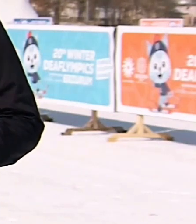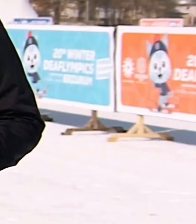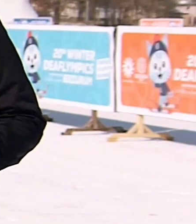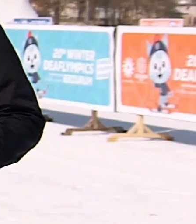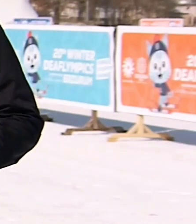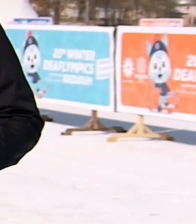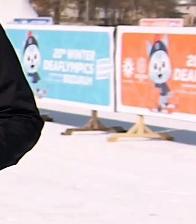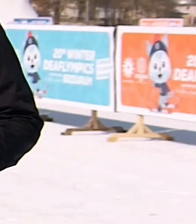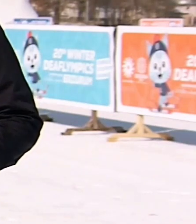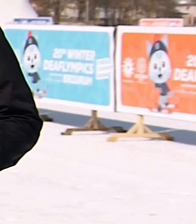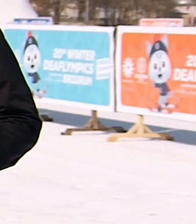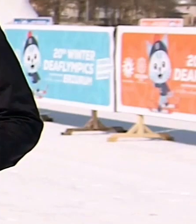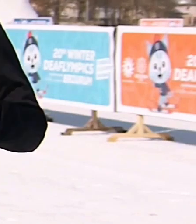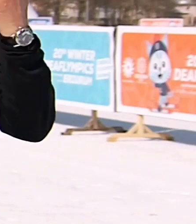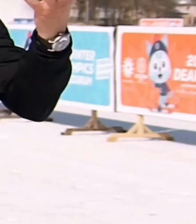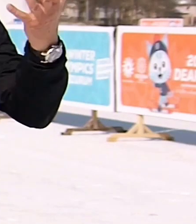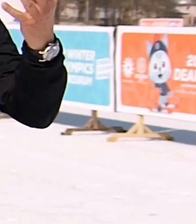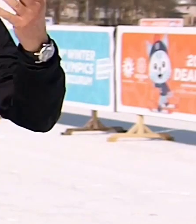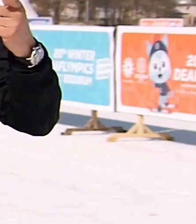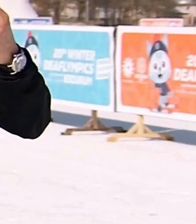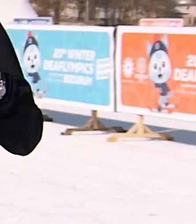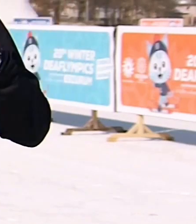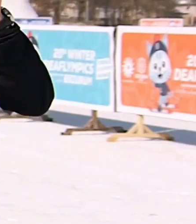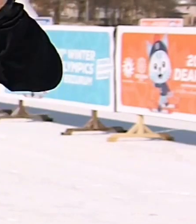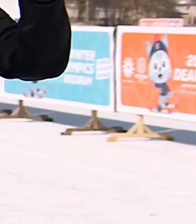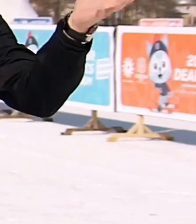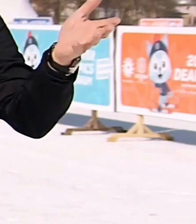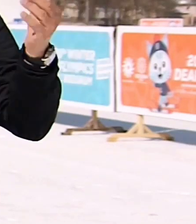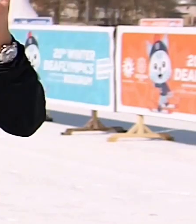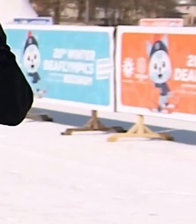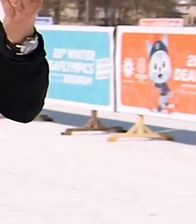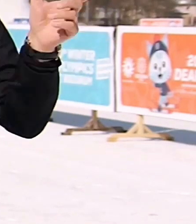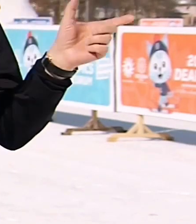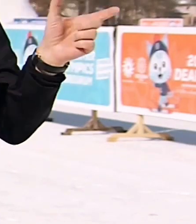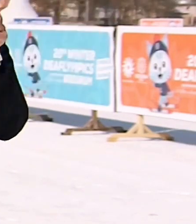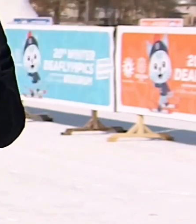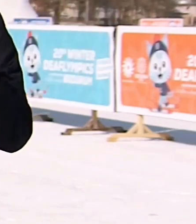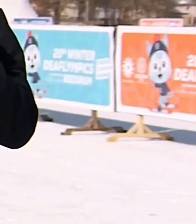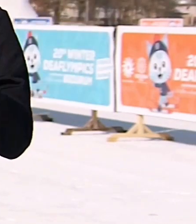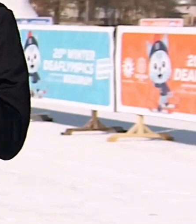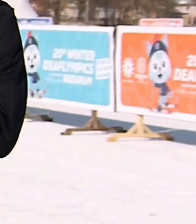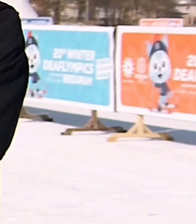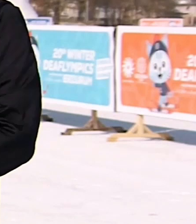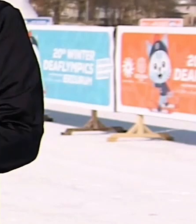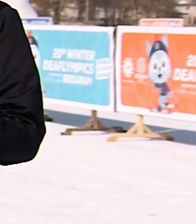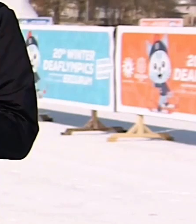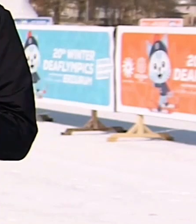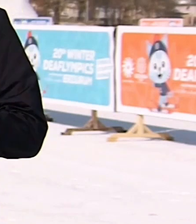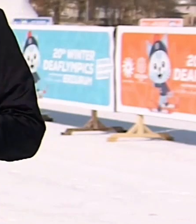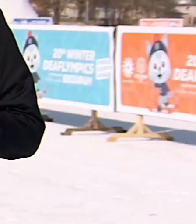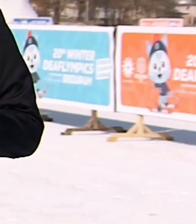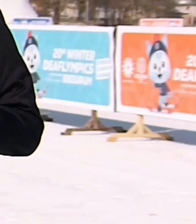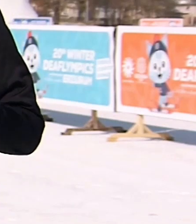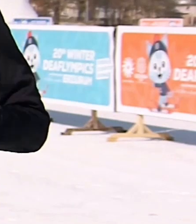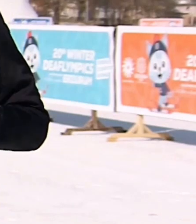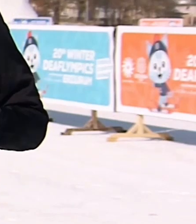перше золото, це присвячуємо ми його тільки Збройним силам України, тому що завдяки вашому